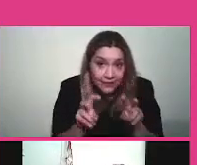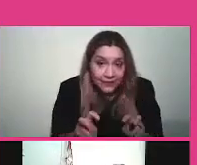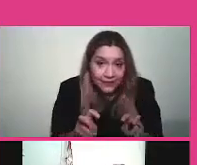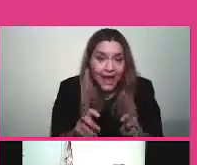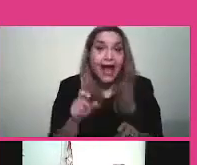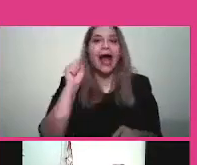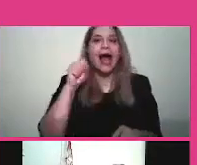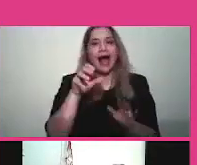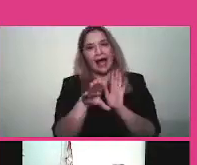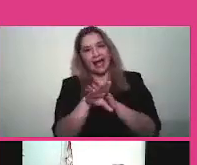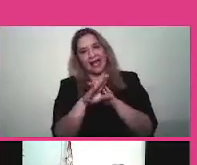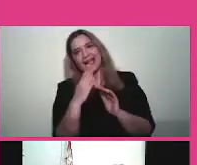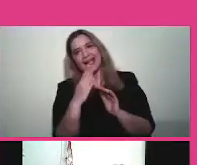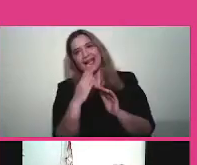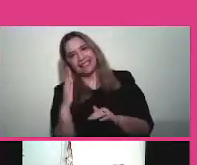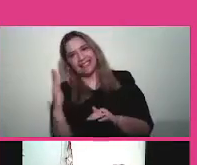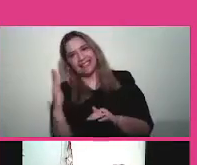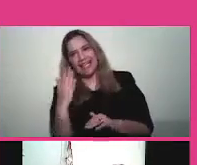Δεξιά. Το ίδιο σύμβολο.